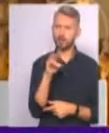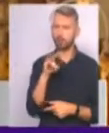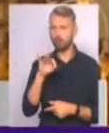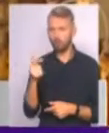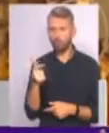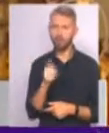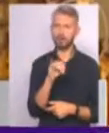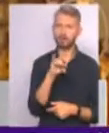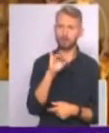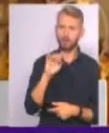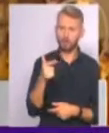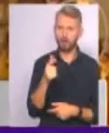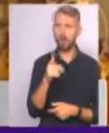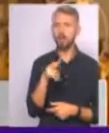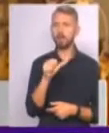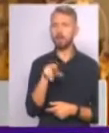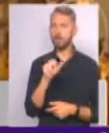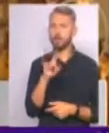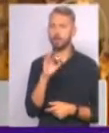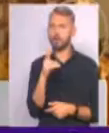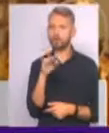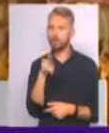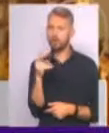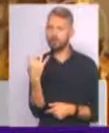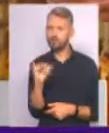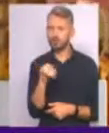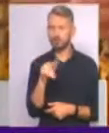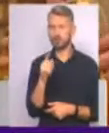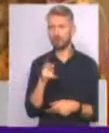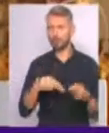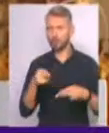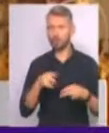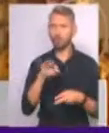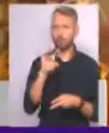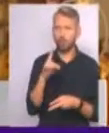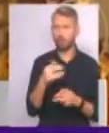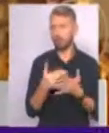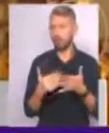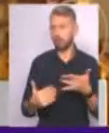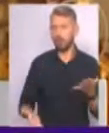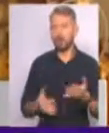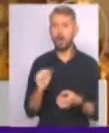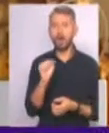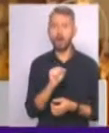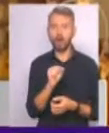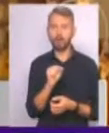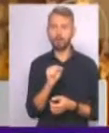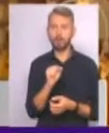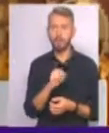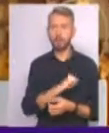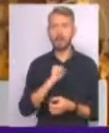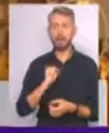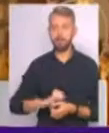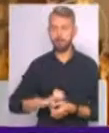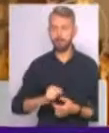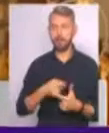хірург, лапароскопічний хірург, лор і так далі, і так далі, і так далі. А терапевт, або